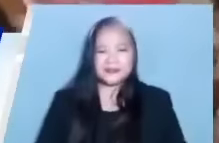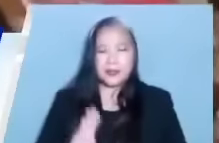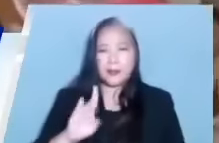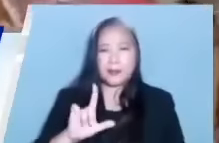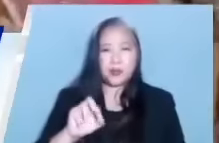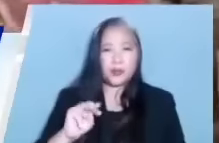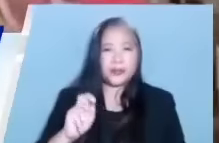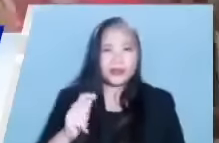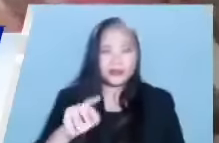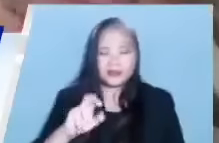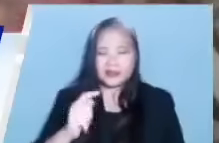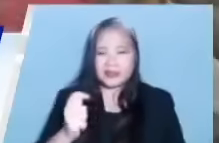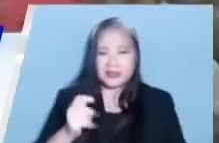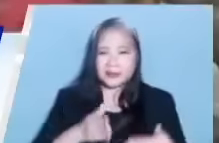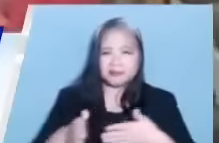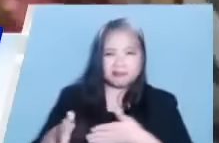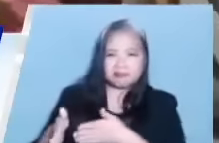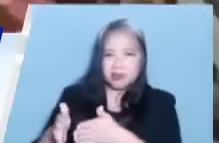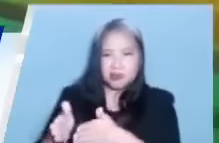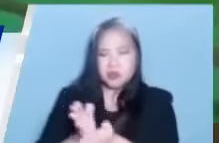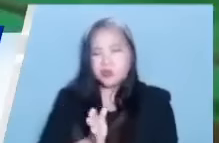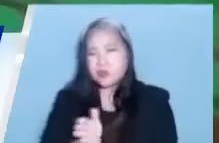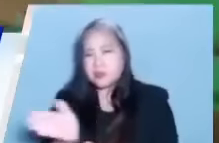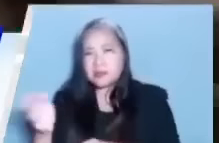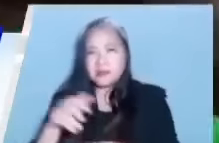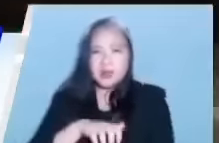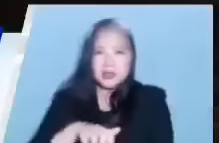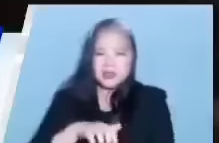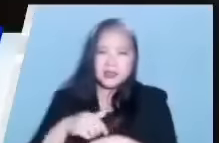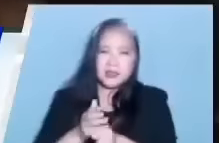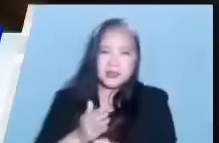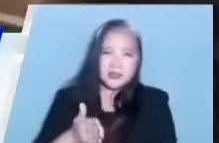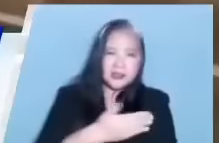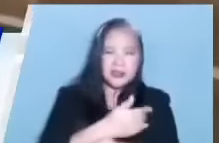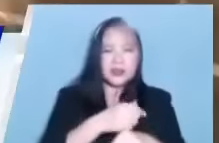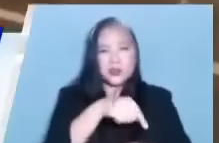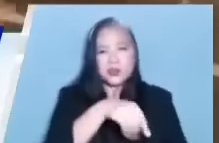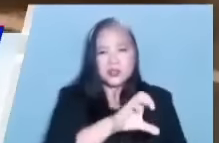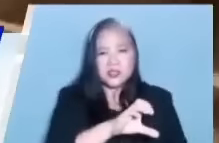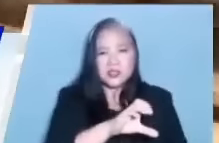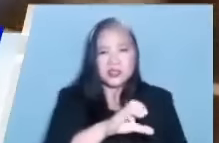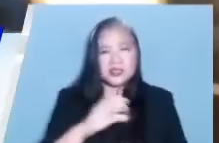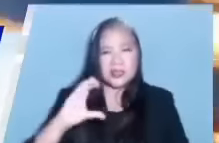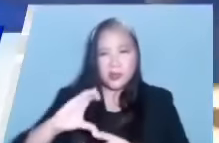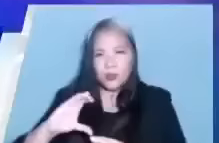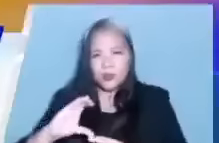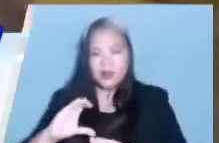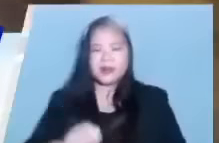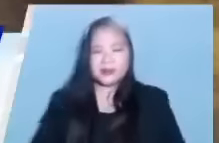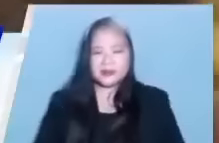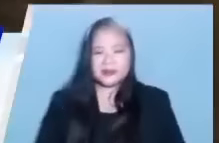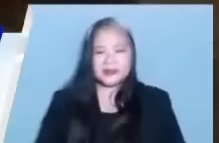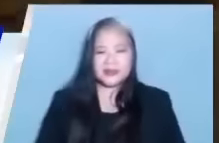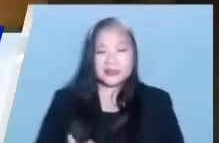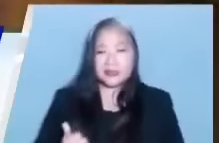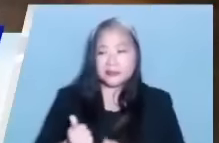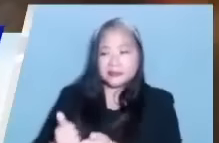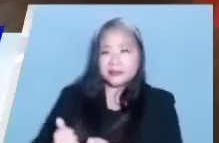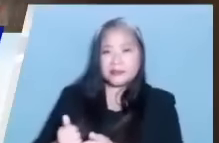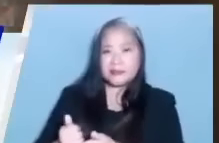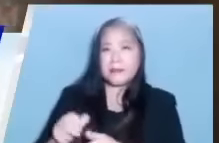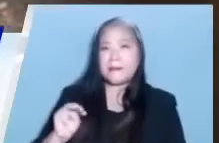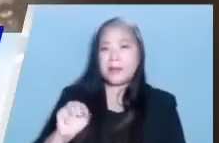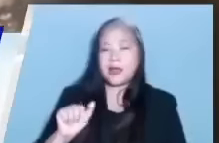ibang lugar, Makati, Quezon City, Caloocan o dito sa tulong yan ng mga Mabuhay Lane. Para mapag-aralan nyo itong mga ruta